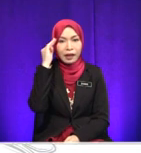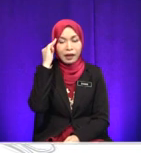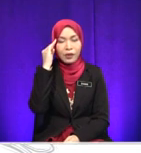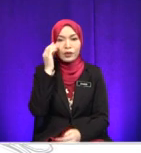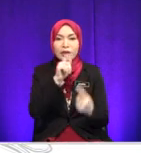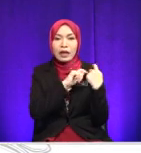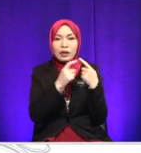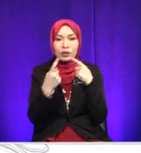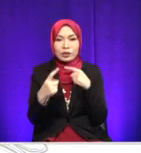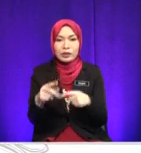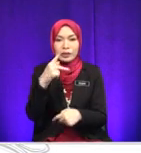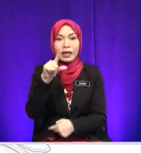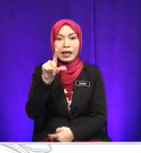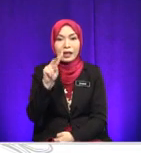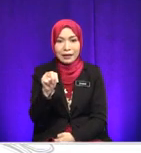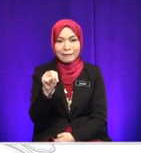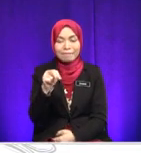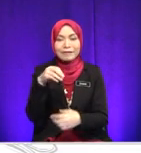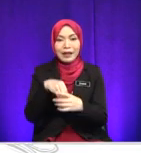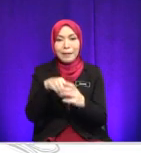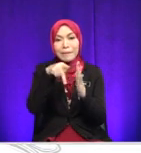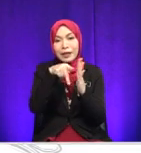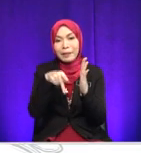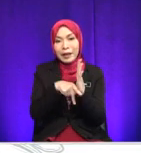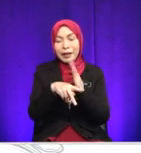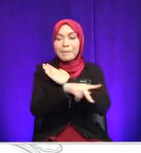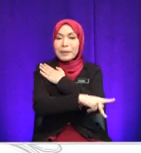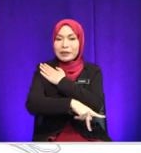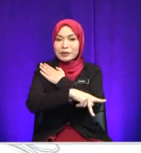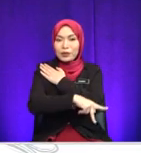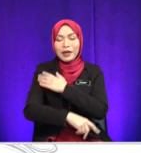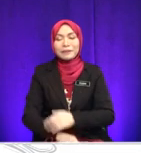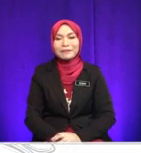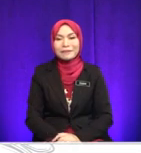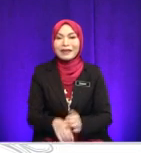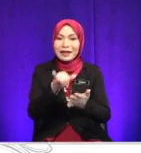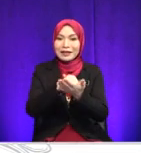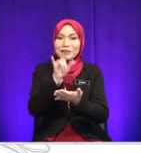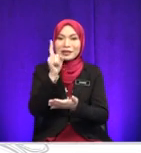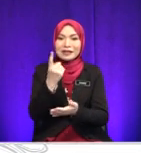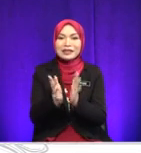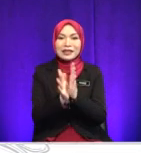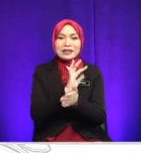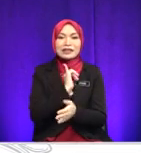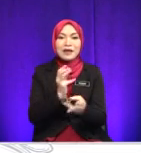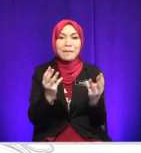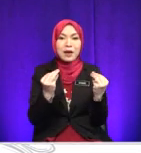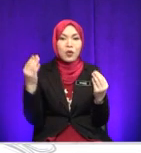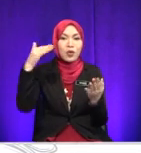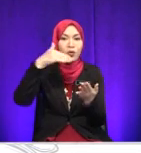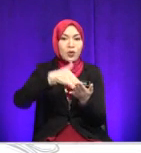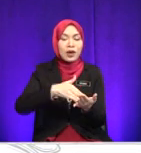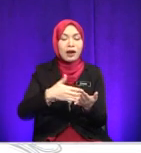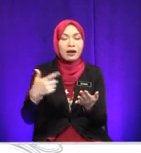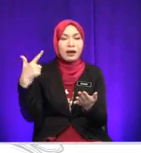termaktub dalam Perlembagaan Persekutuan. Itu saja. Jadi saya nak ulang semula ya.